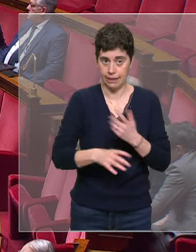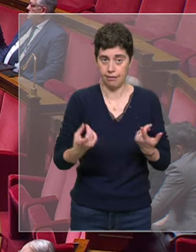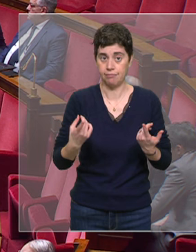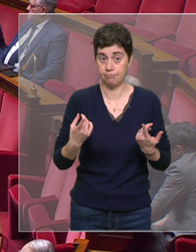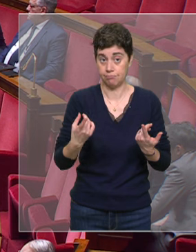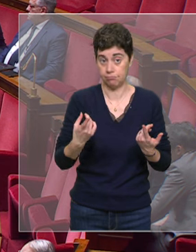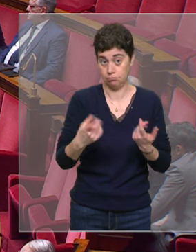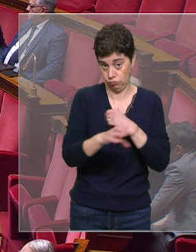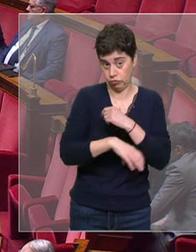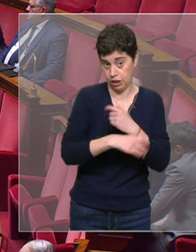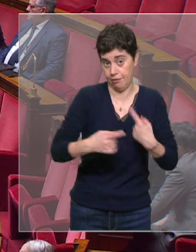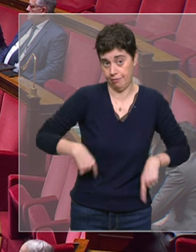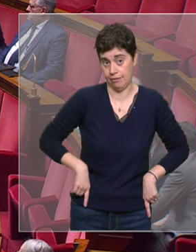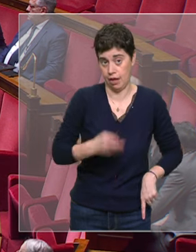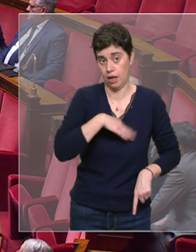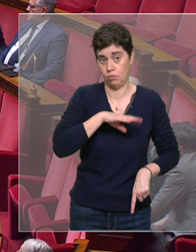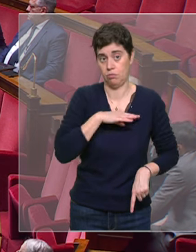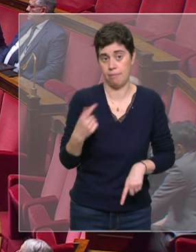des partenariats internationaux.